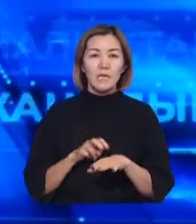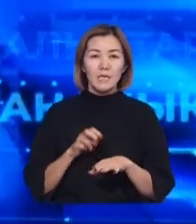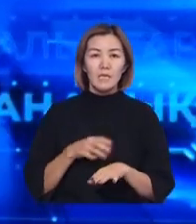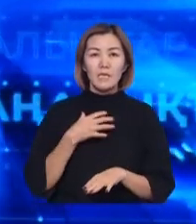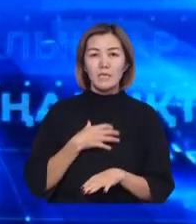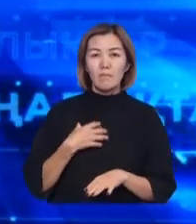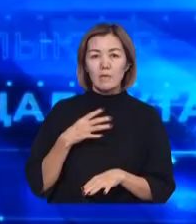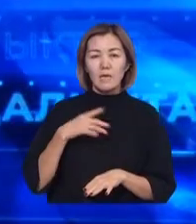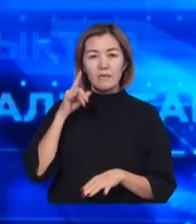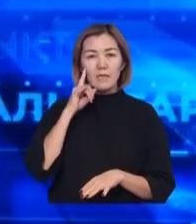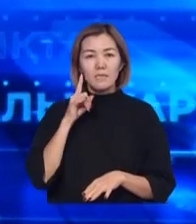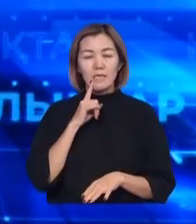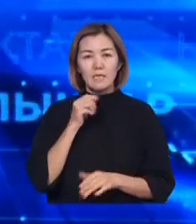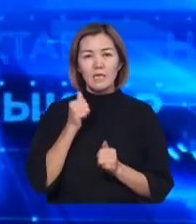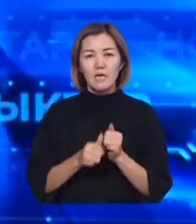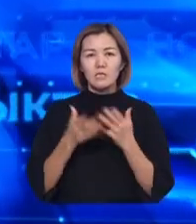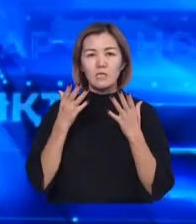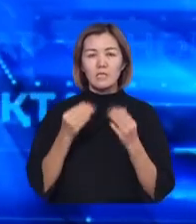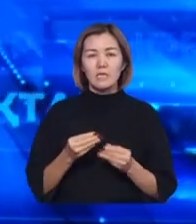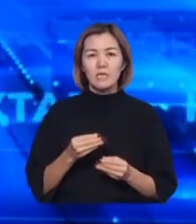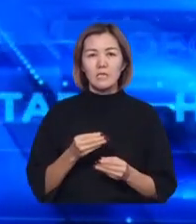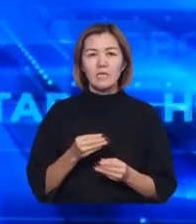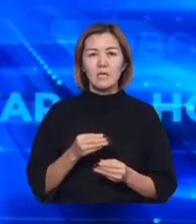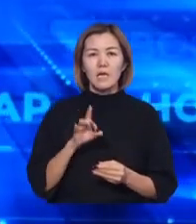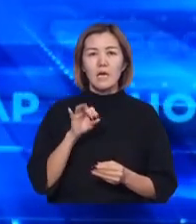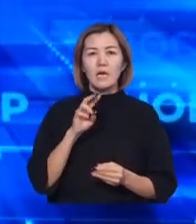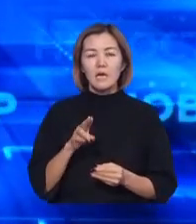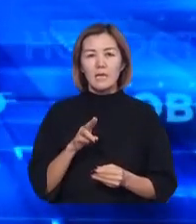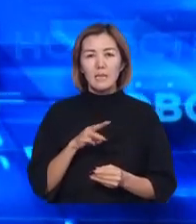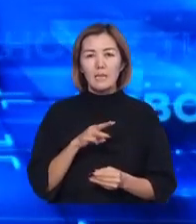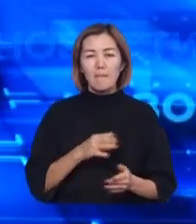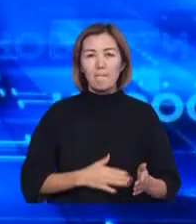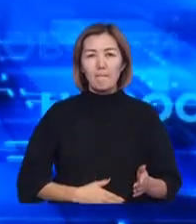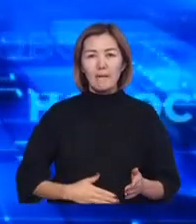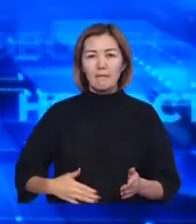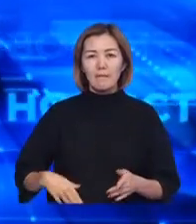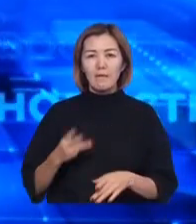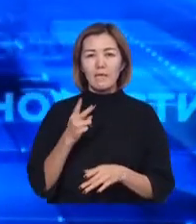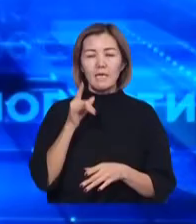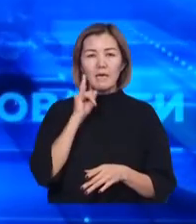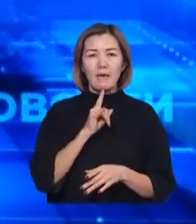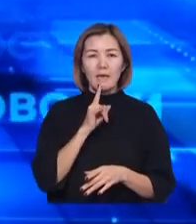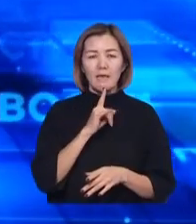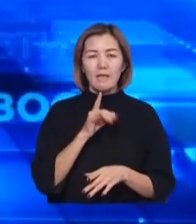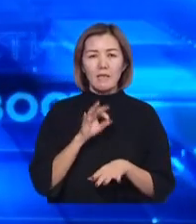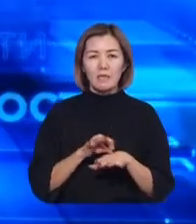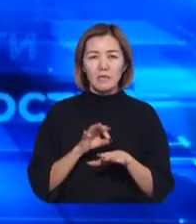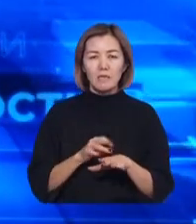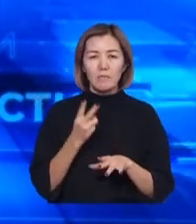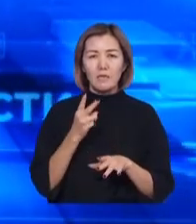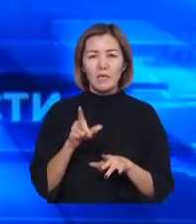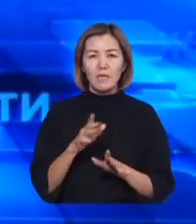Дәрігерлер дабыл қағат. Қазақстанда күн сайын жатыр мойны обырына қатысты 5 дерек тіркеліп, екі әйел қатерлі ісіктен айығалмай көз